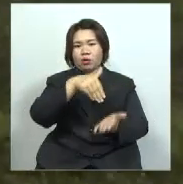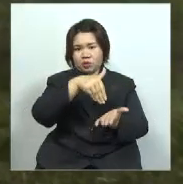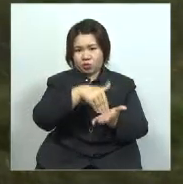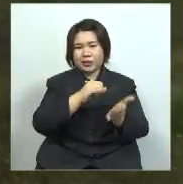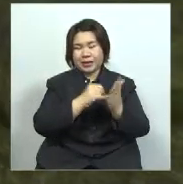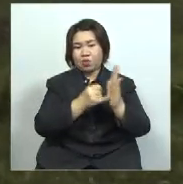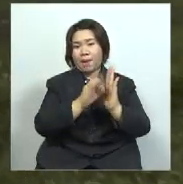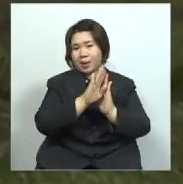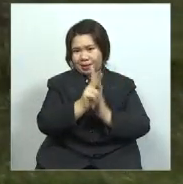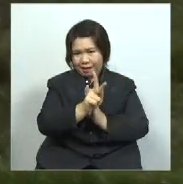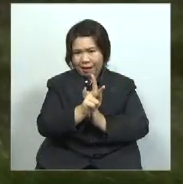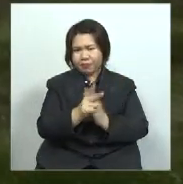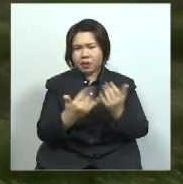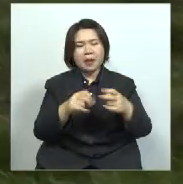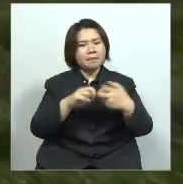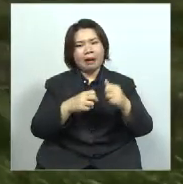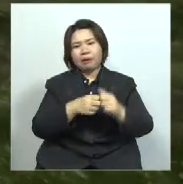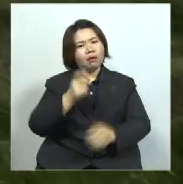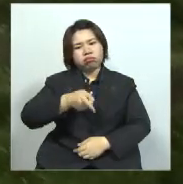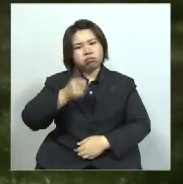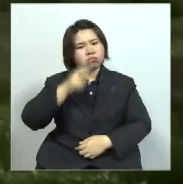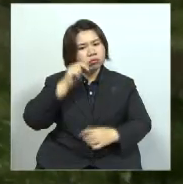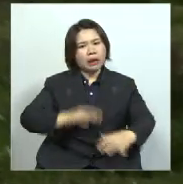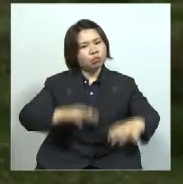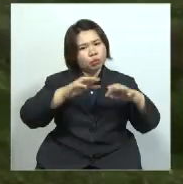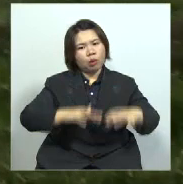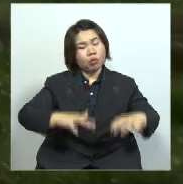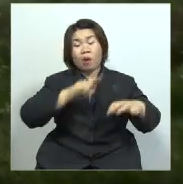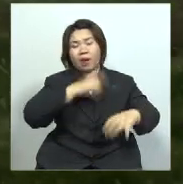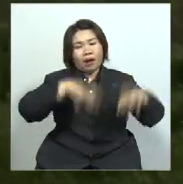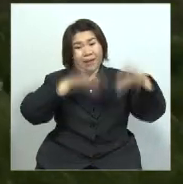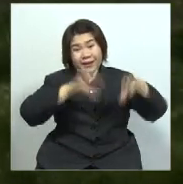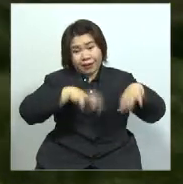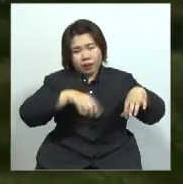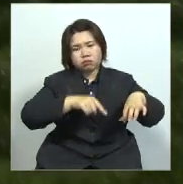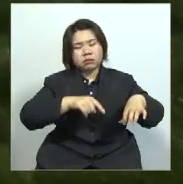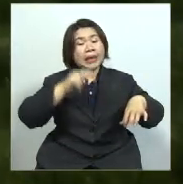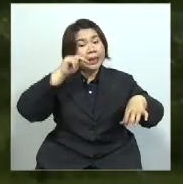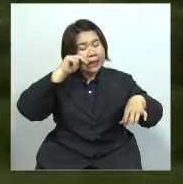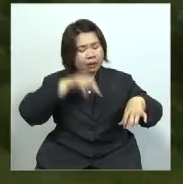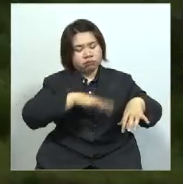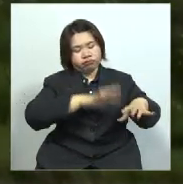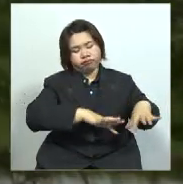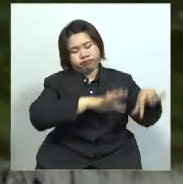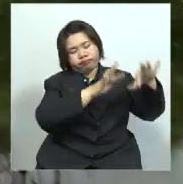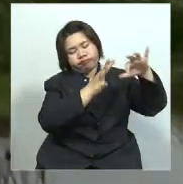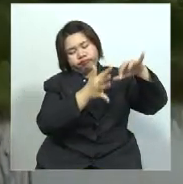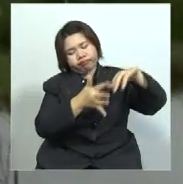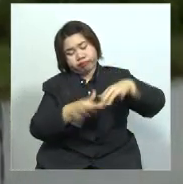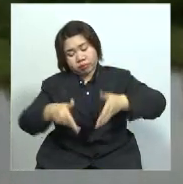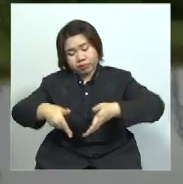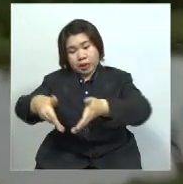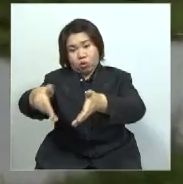จังหวัดบึงกาฬซึ่งประสบปัญหาน้ำท่วมซ้ำซากเมื่อฝนตกหนักน้ำจากหนองเบนจะไหลข้ามทางหลวงหมายเล